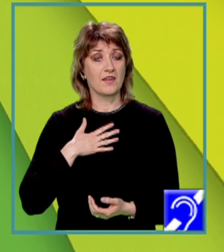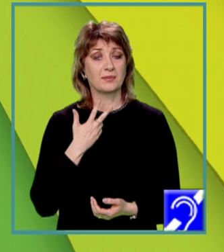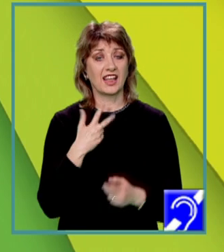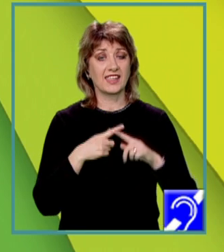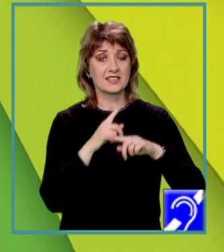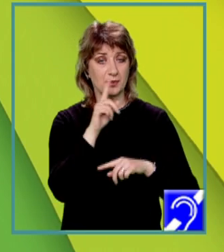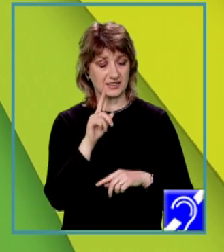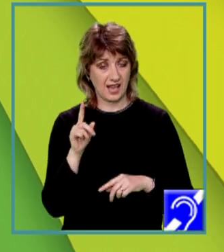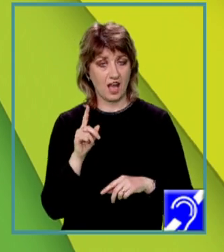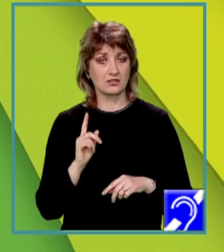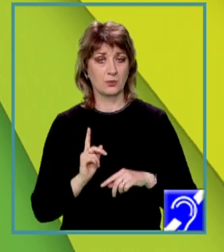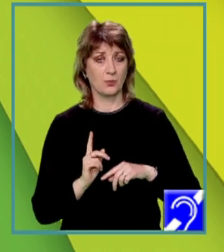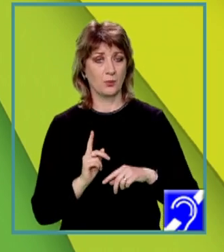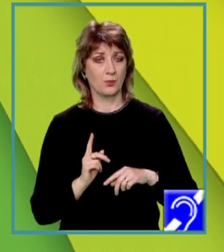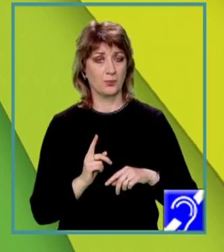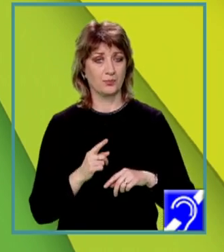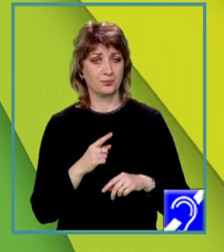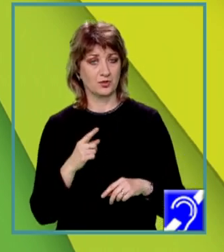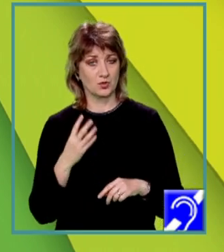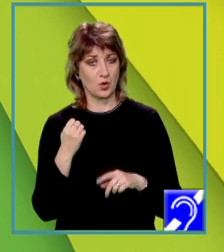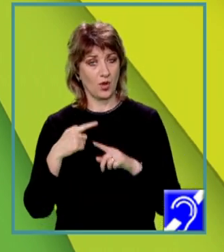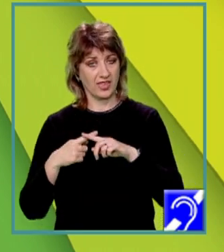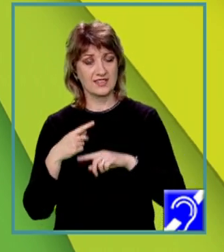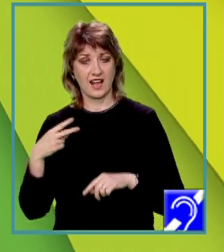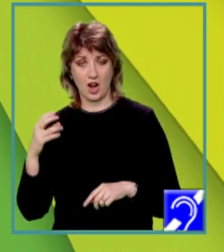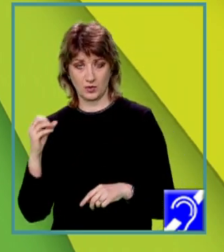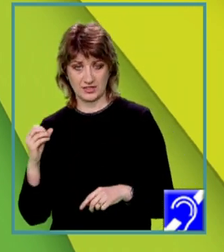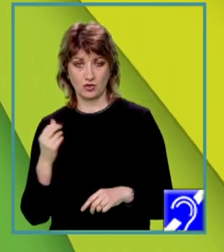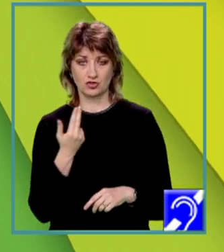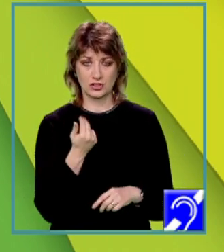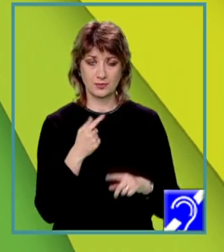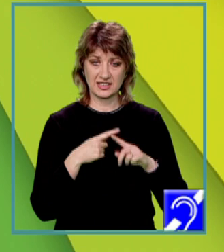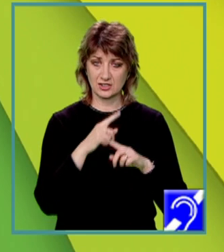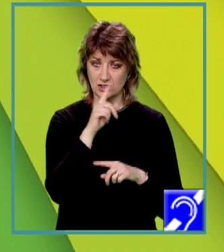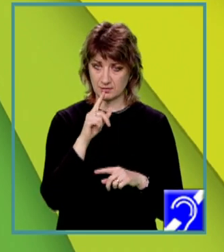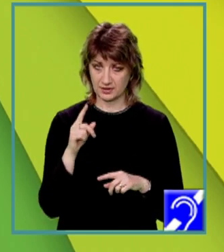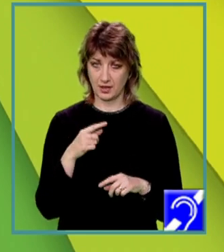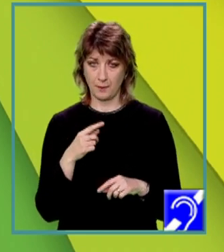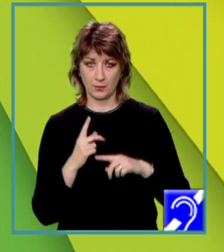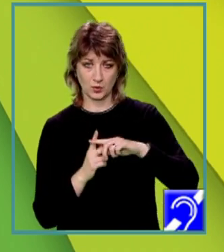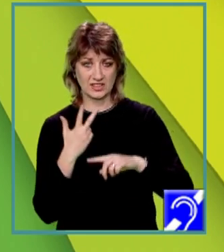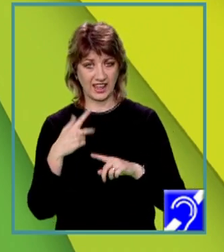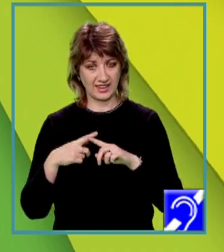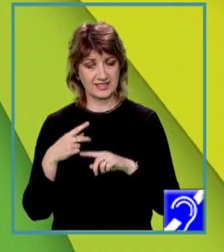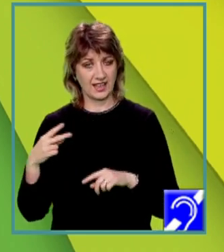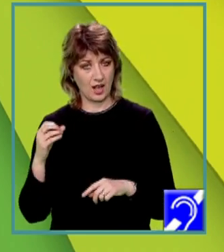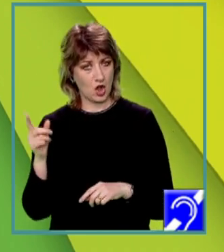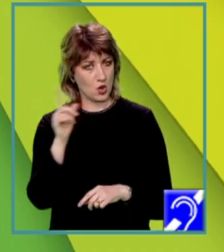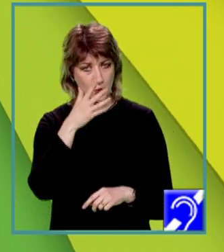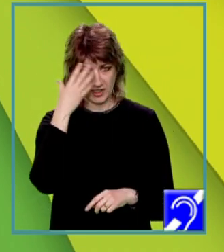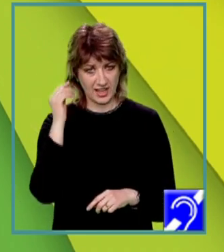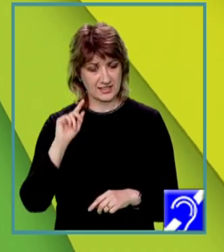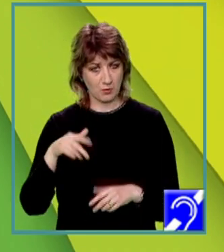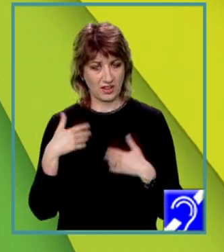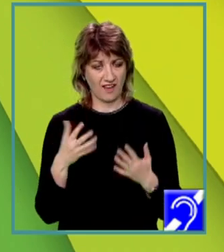pătrat plus no x este egal cu 0 și 15 x pătrat plus 3 x este egal cu zero nu uitați că se poate